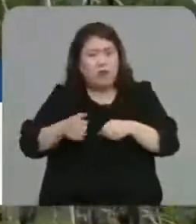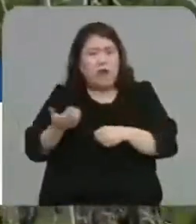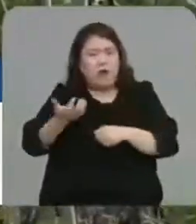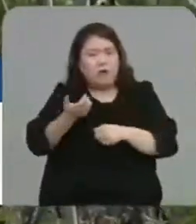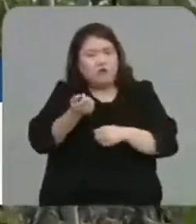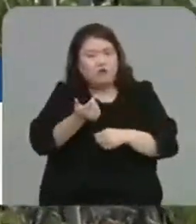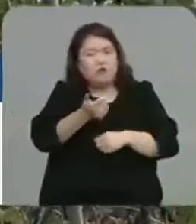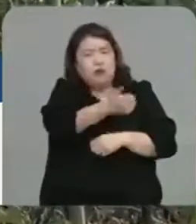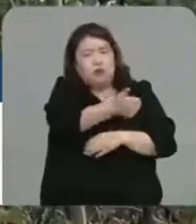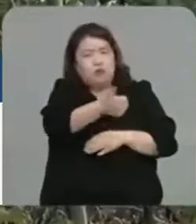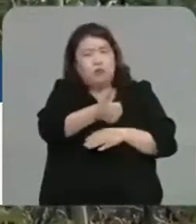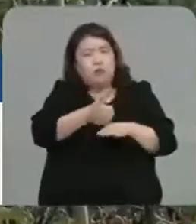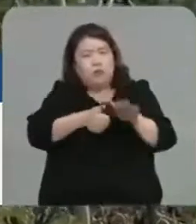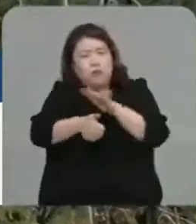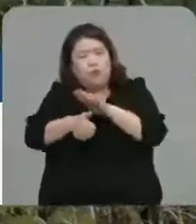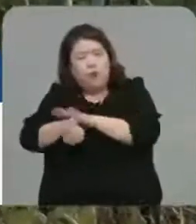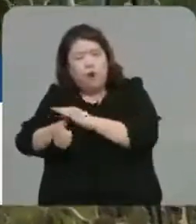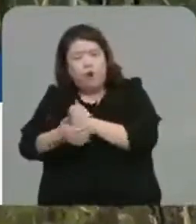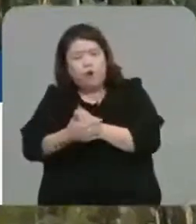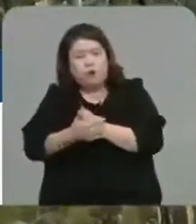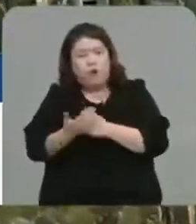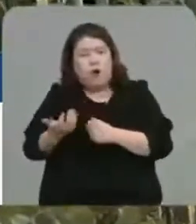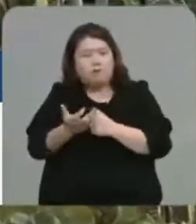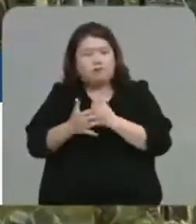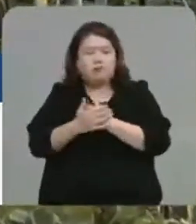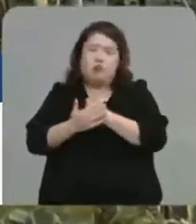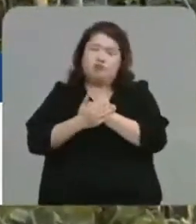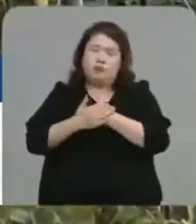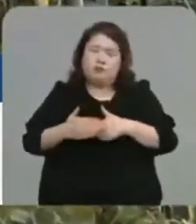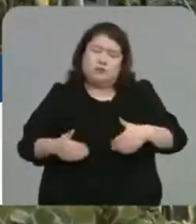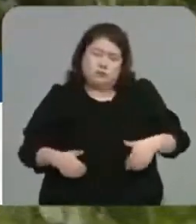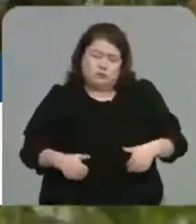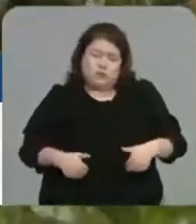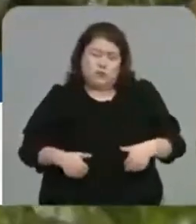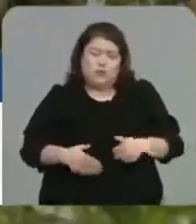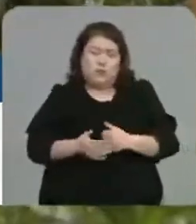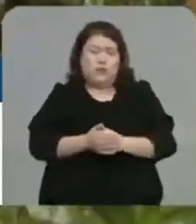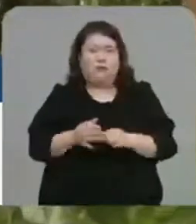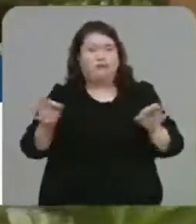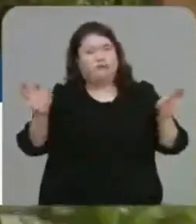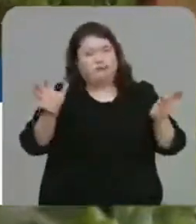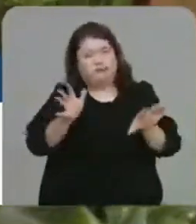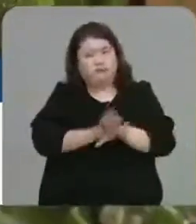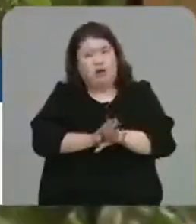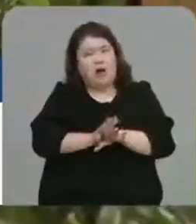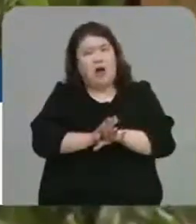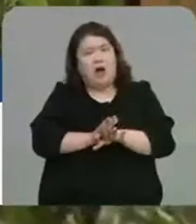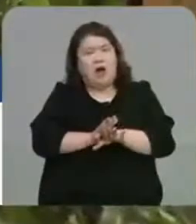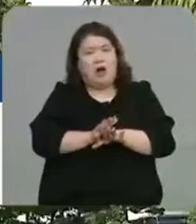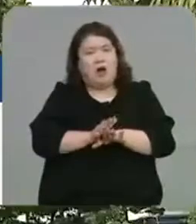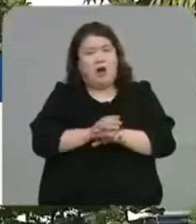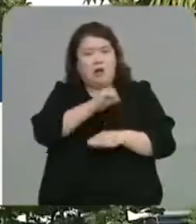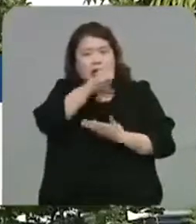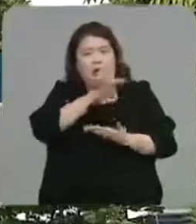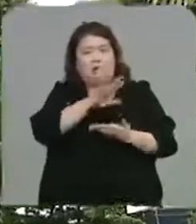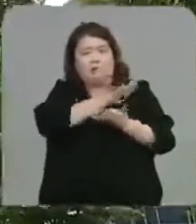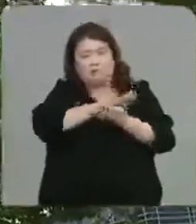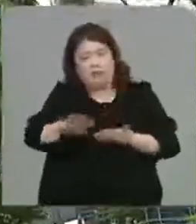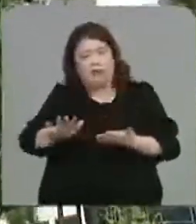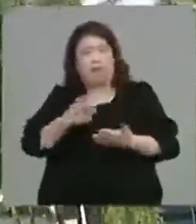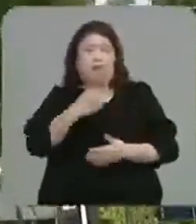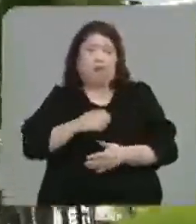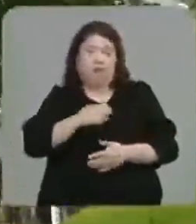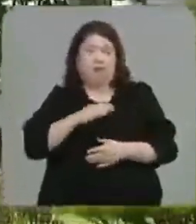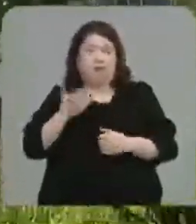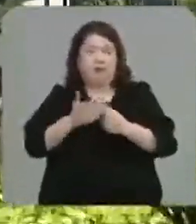함 4 아무 겁니다 필요와 할지 모르는데 어 세진이 썩 싼 아니야 전업